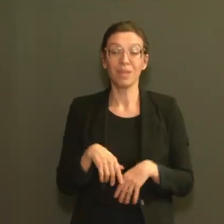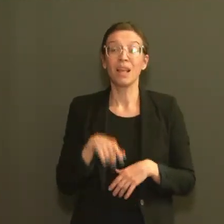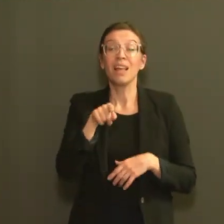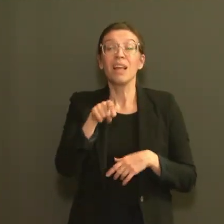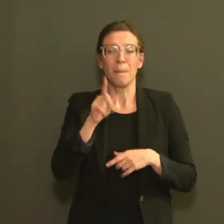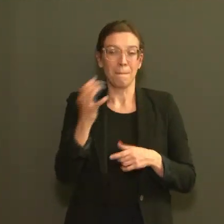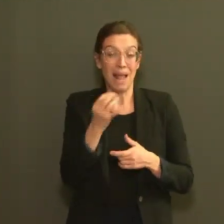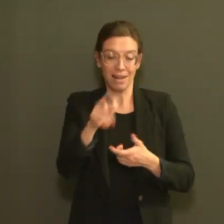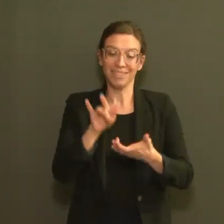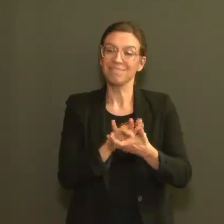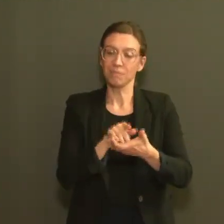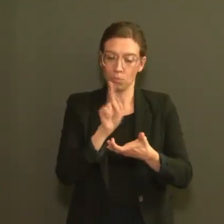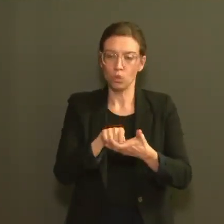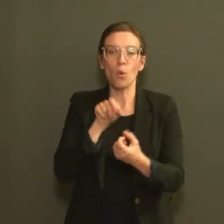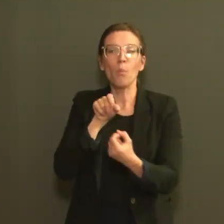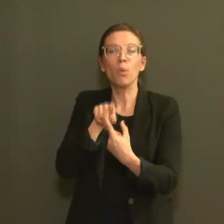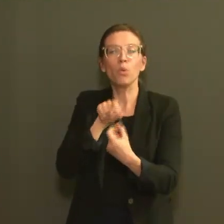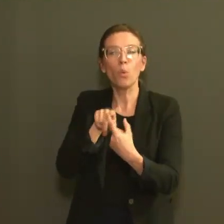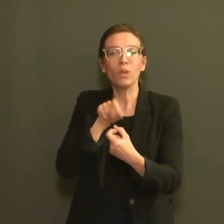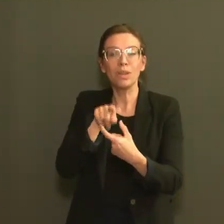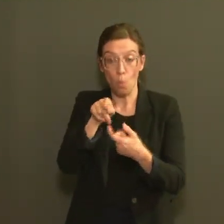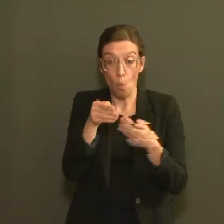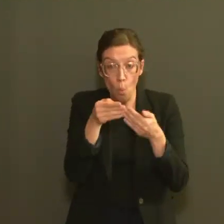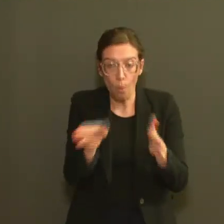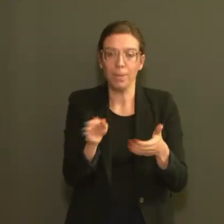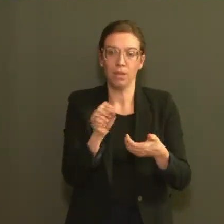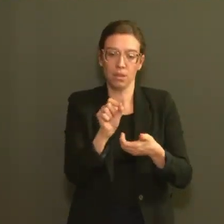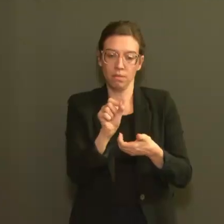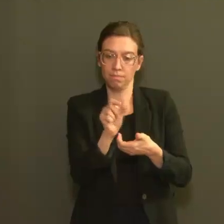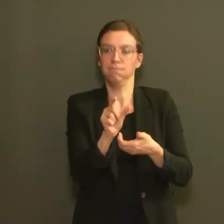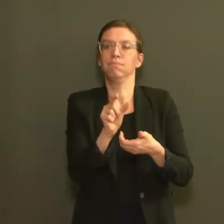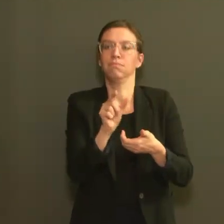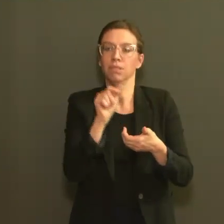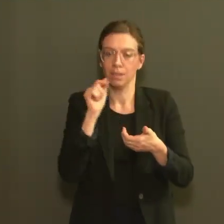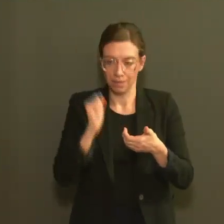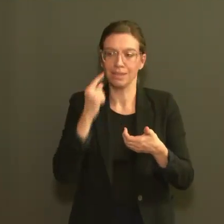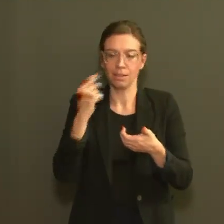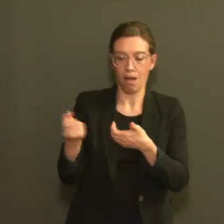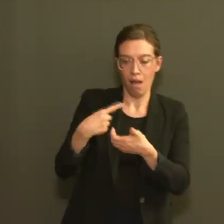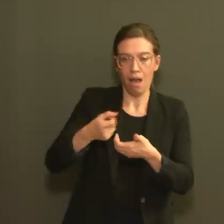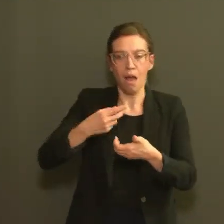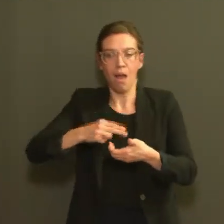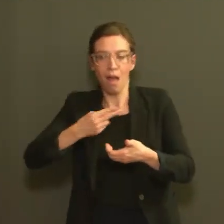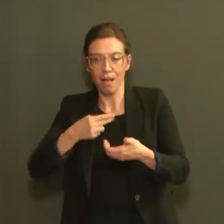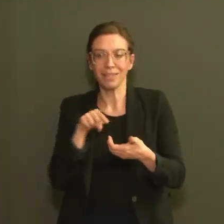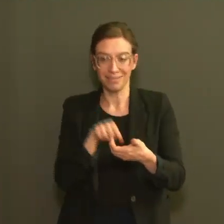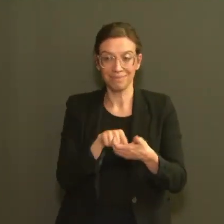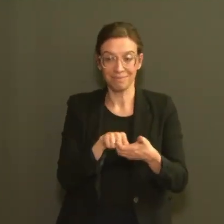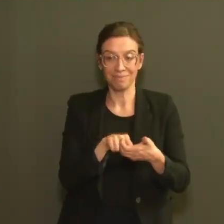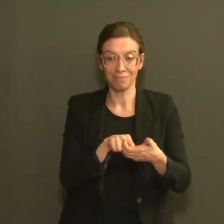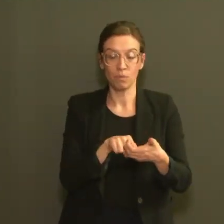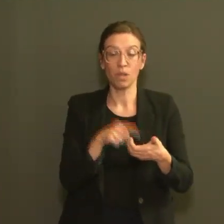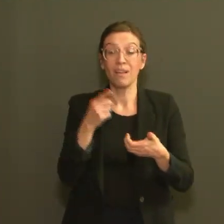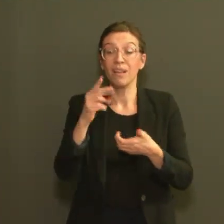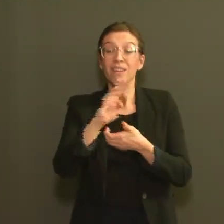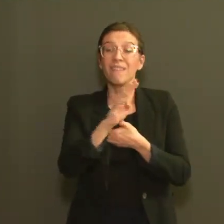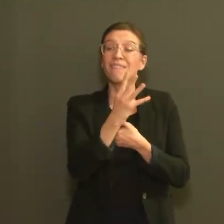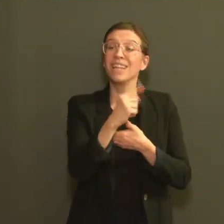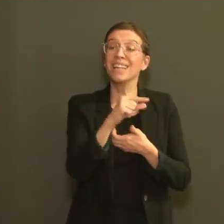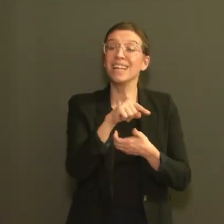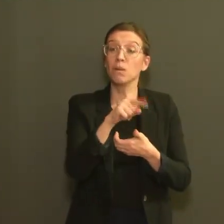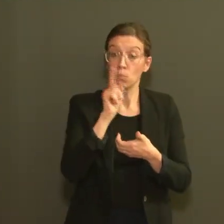de werking en de privacy bijvoorbeeld? Kijk dan op de website van coronaalert.be of de Facebookpagina. En